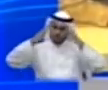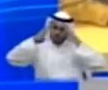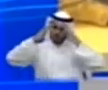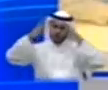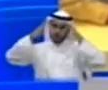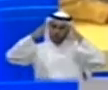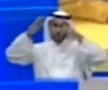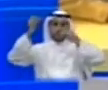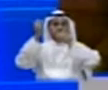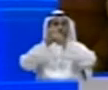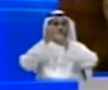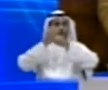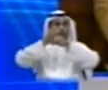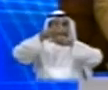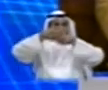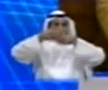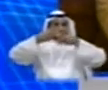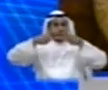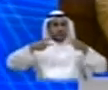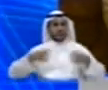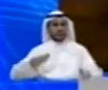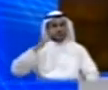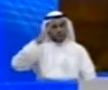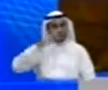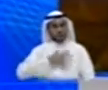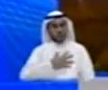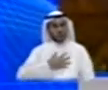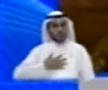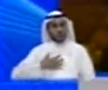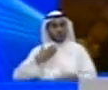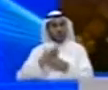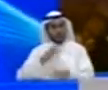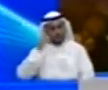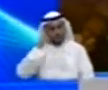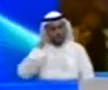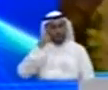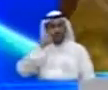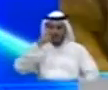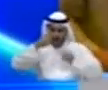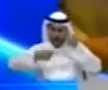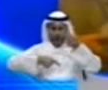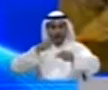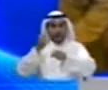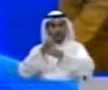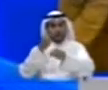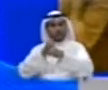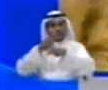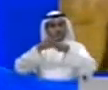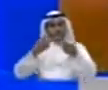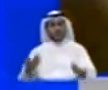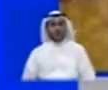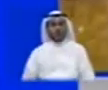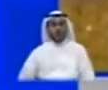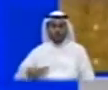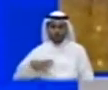الكويت، ومثل ما تعرف يعني جلت الكويت على فعل الخير من خلال صاحب السمو أمير الولاد الشيخ